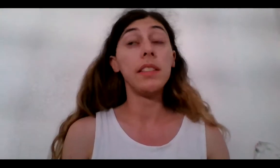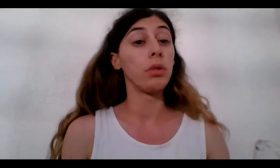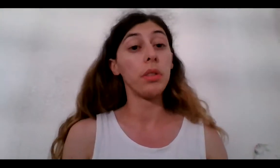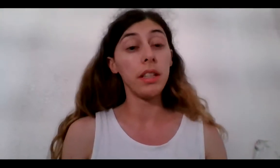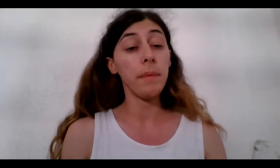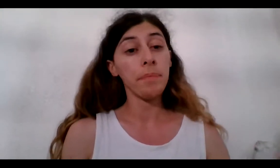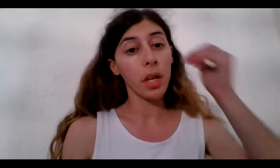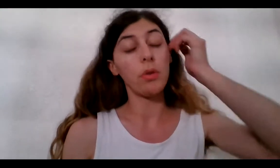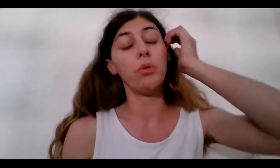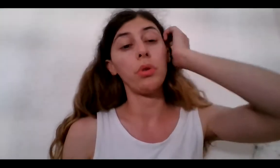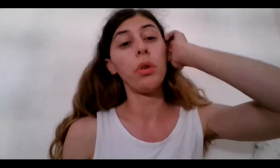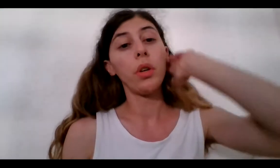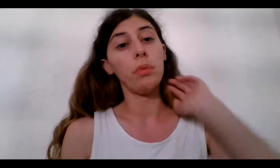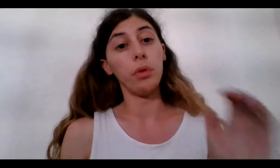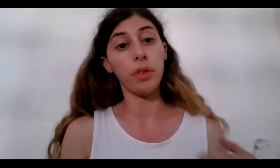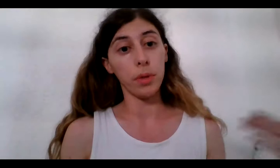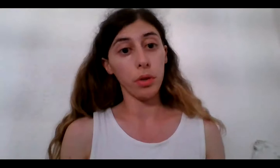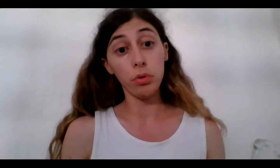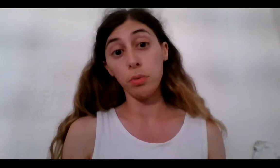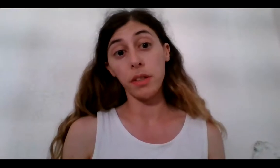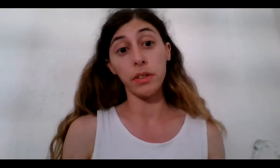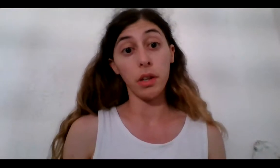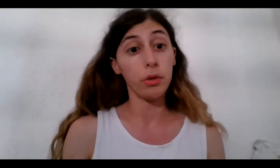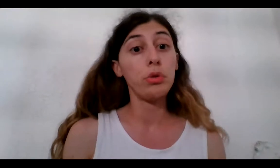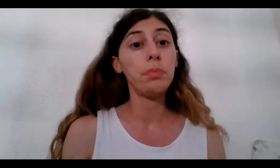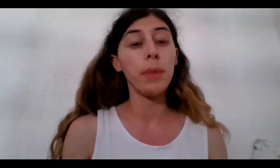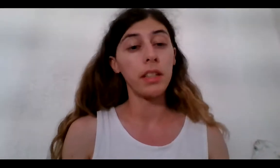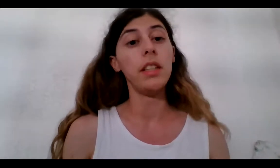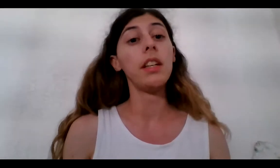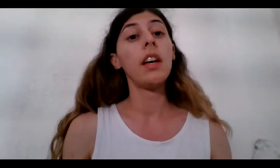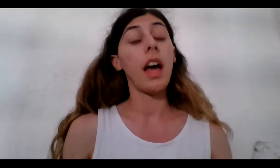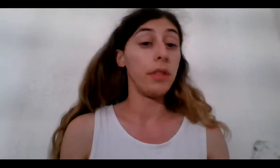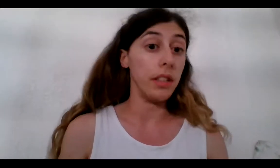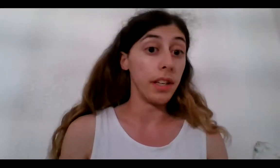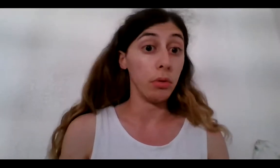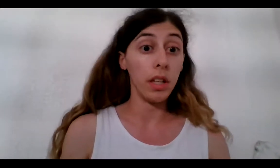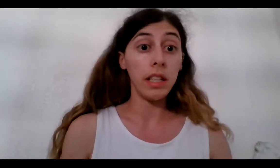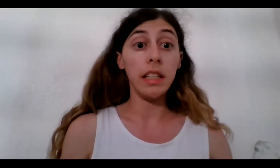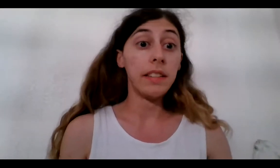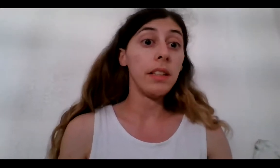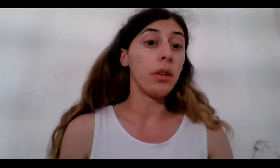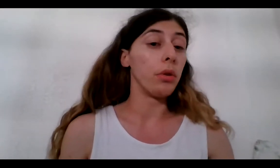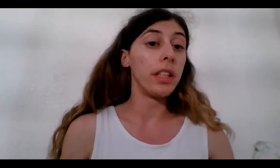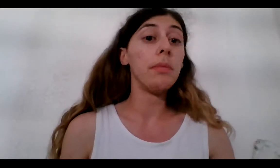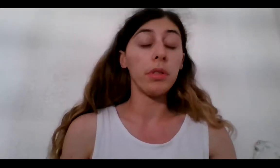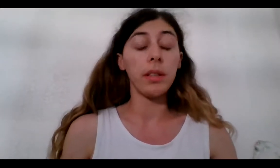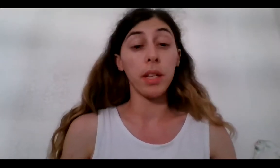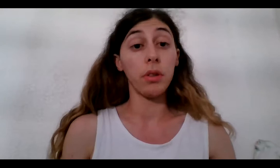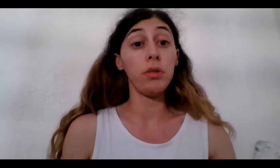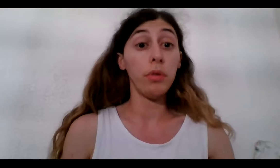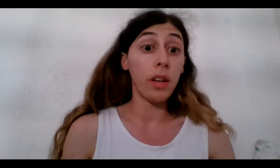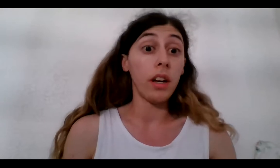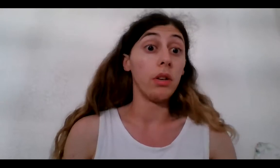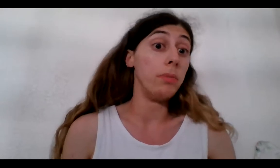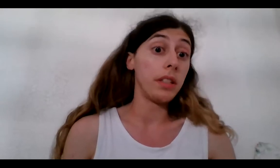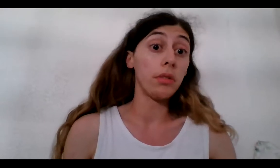il était requis pour une femme trans de se présenter en jupe, maquillée, avec des talons. Il était requis pour cette personne